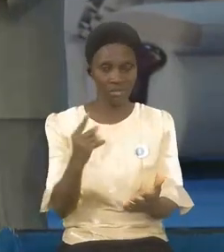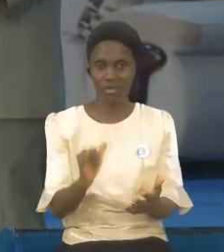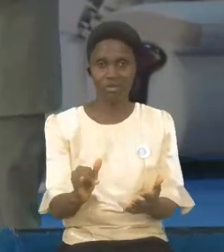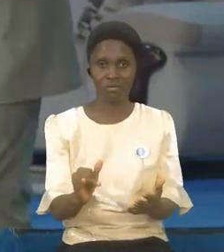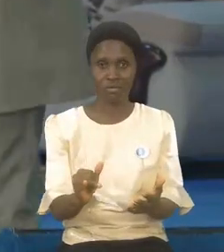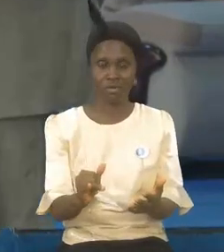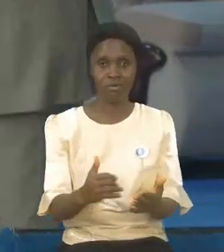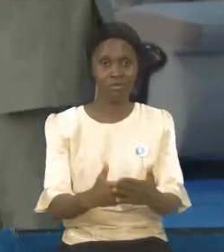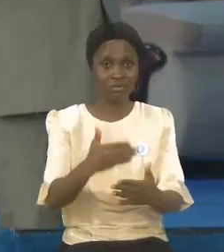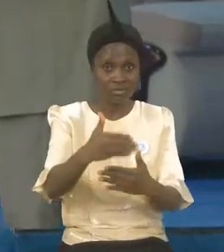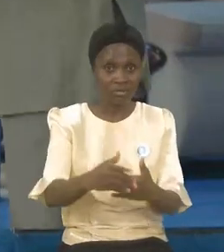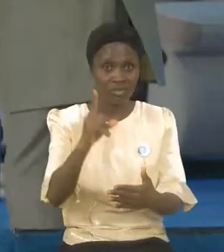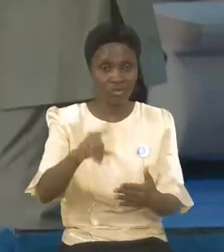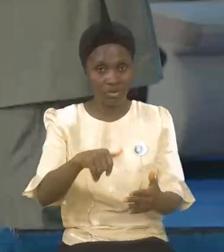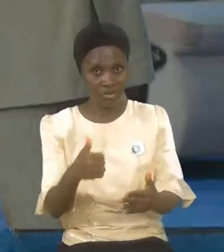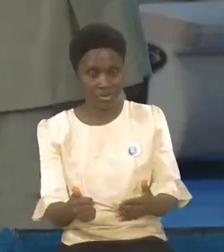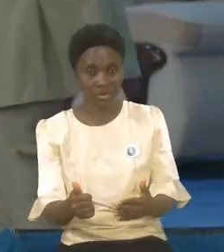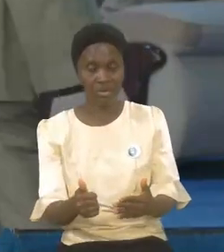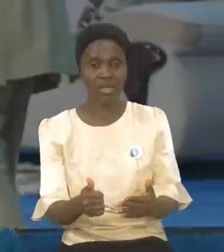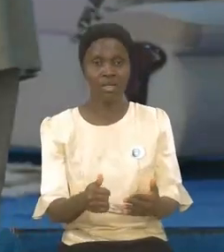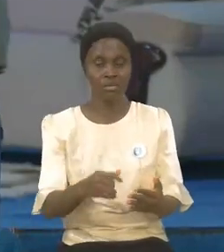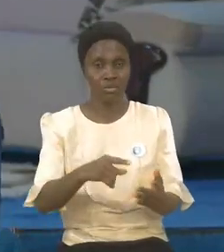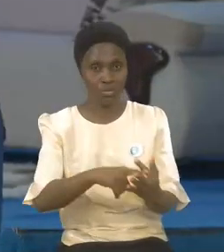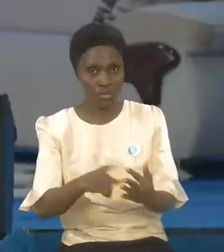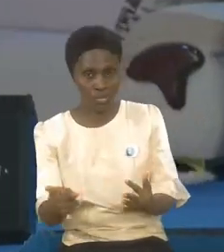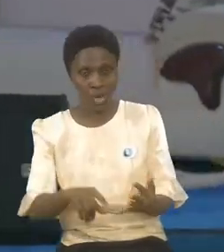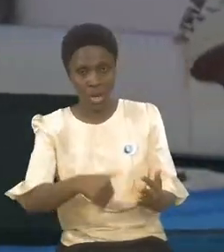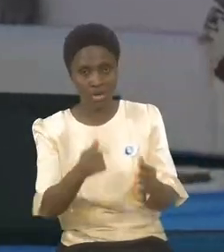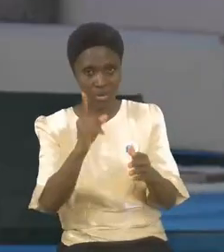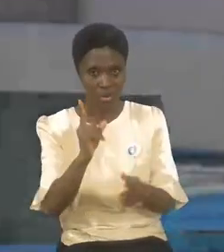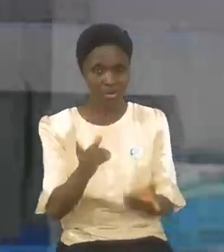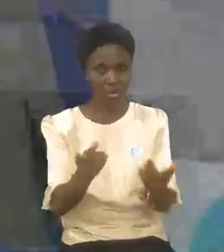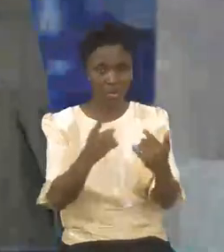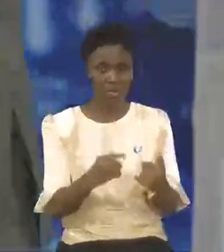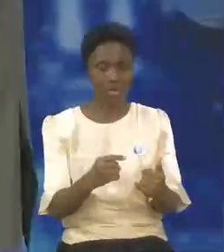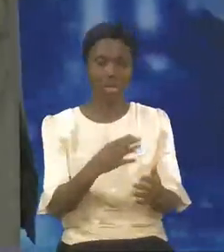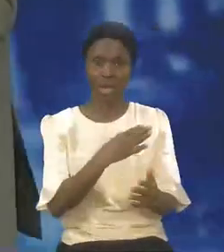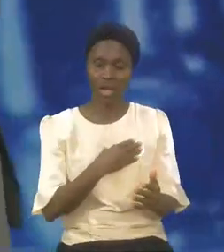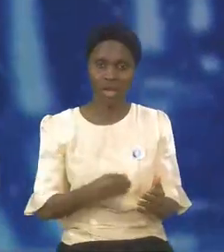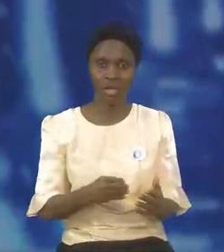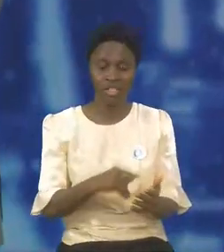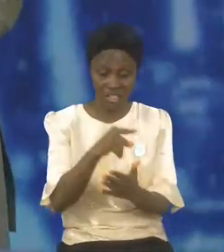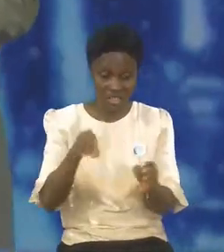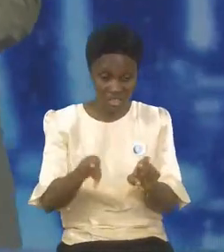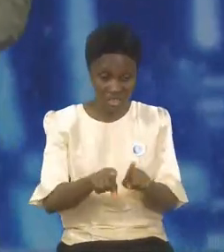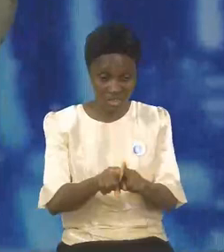ceci s'évapore, l'autre vient, même l'autre qui succède à l'autre. Les gens vont dire que